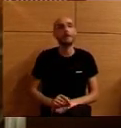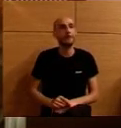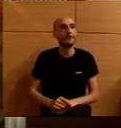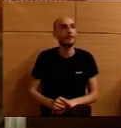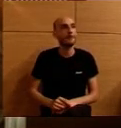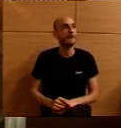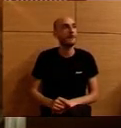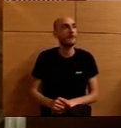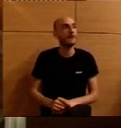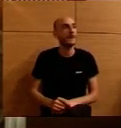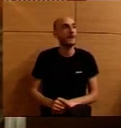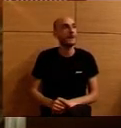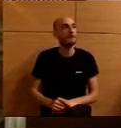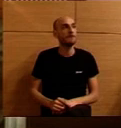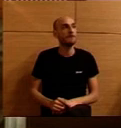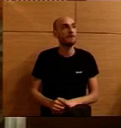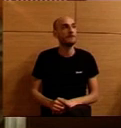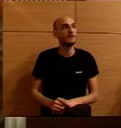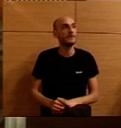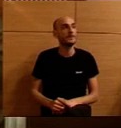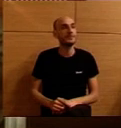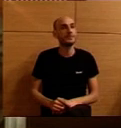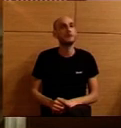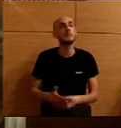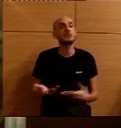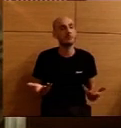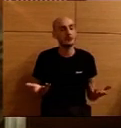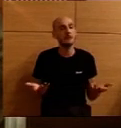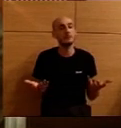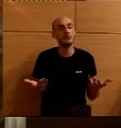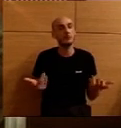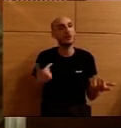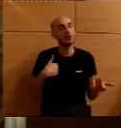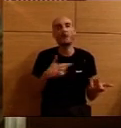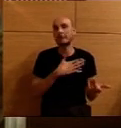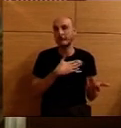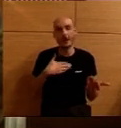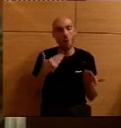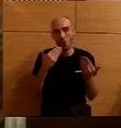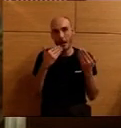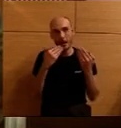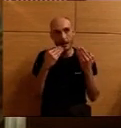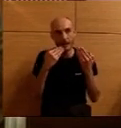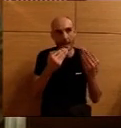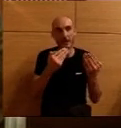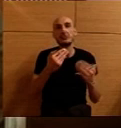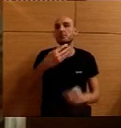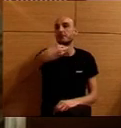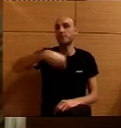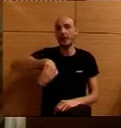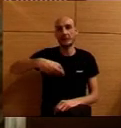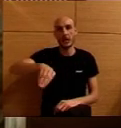Reconec la voluntat i vull expressar, a més, l'agraïment al nostre president de la